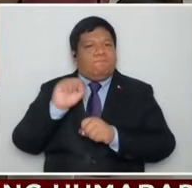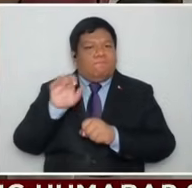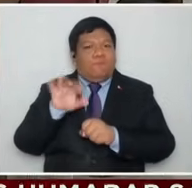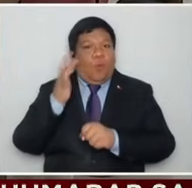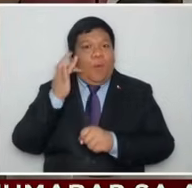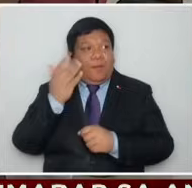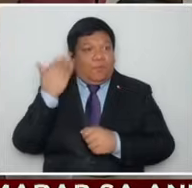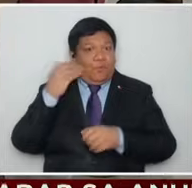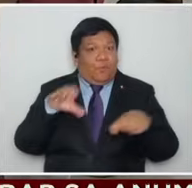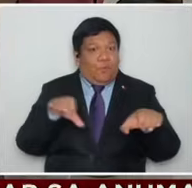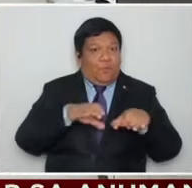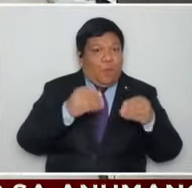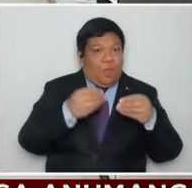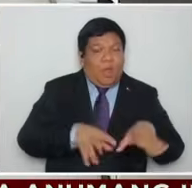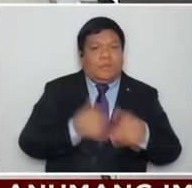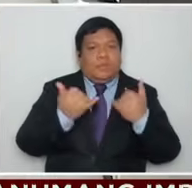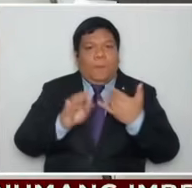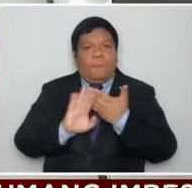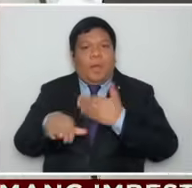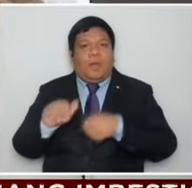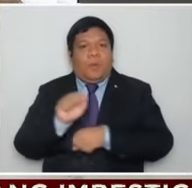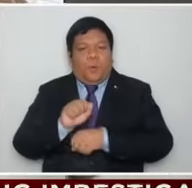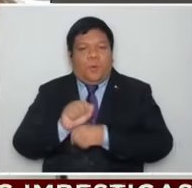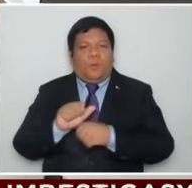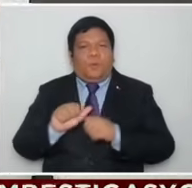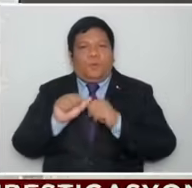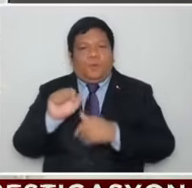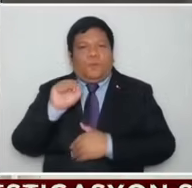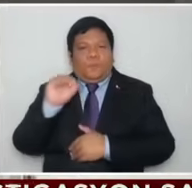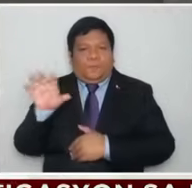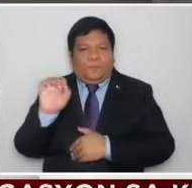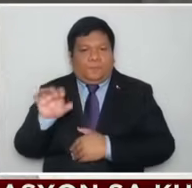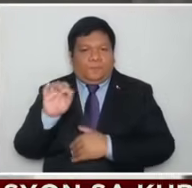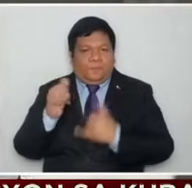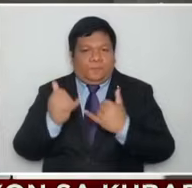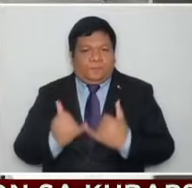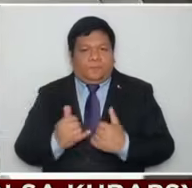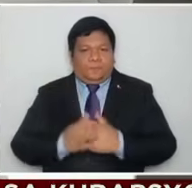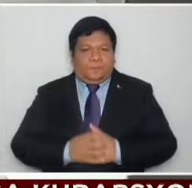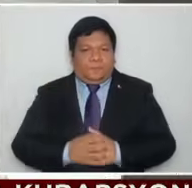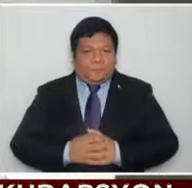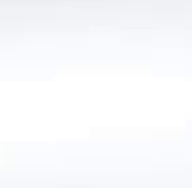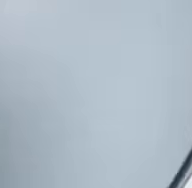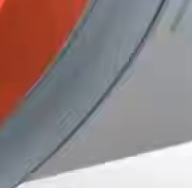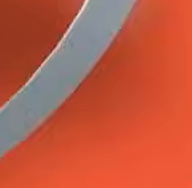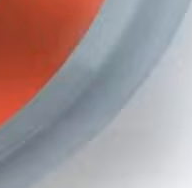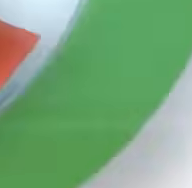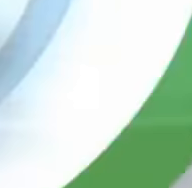nung kasagsagan ng pandemya. Alvin L. Chico, ABS-CBN News.